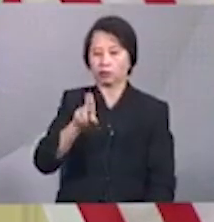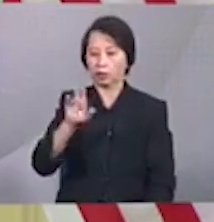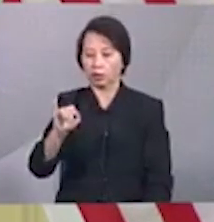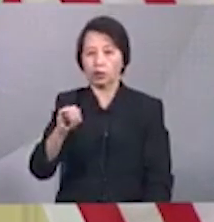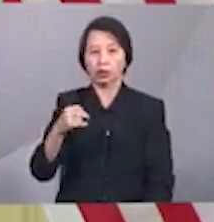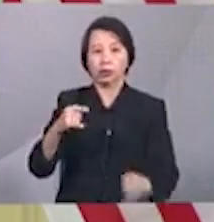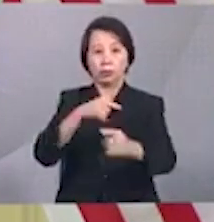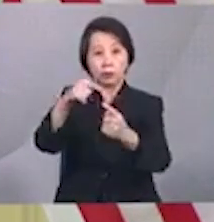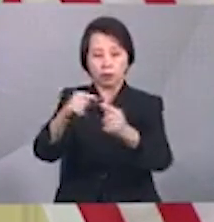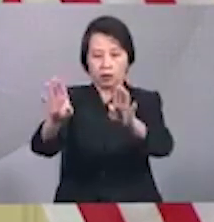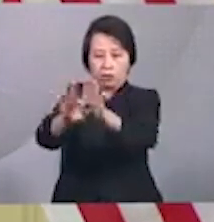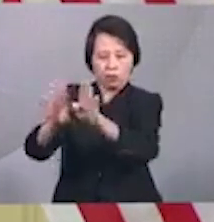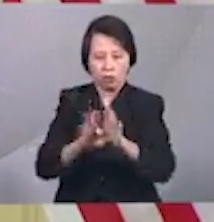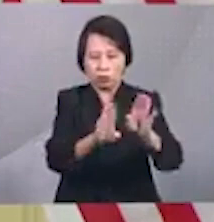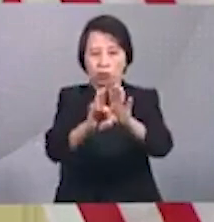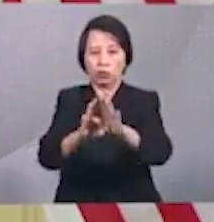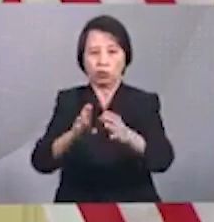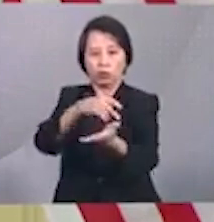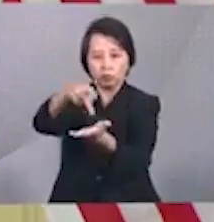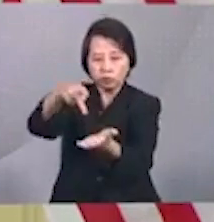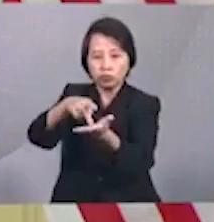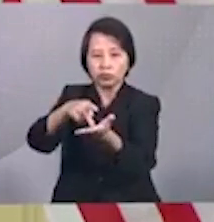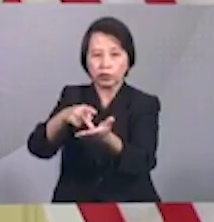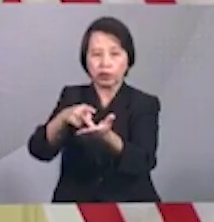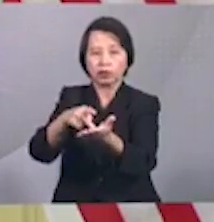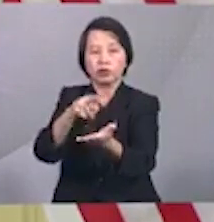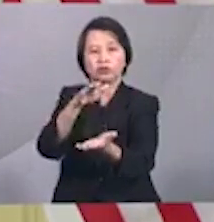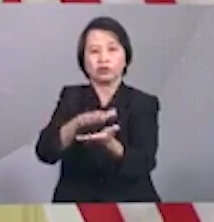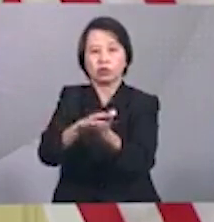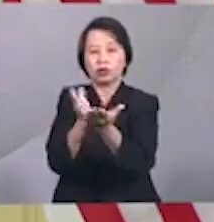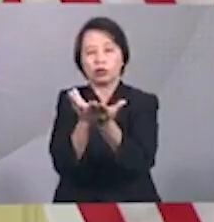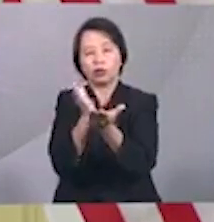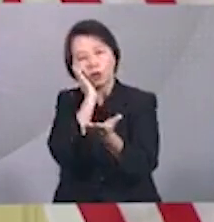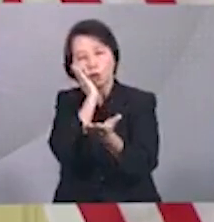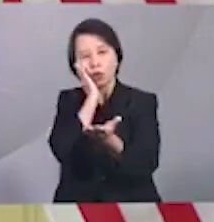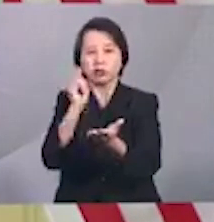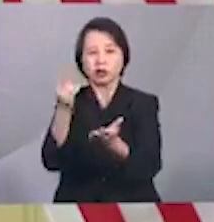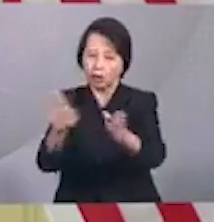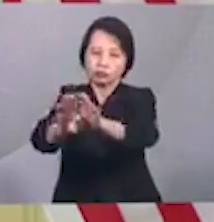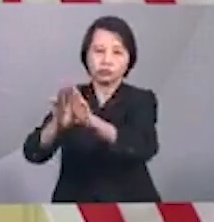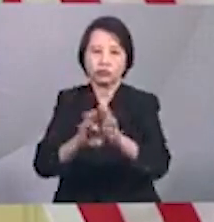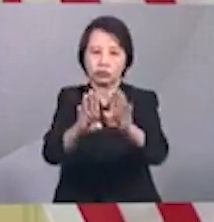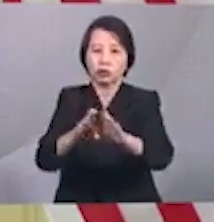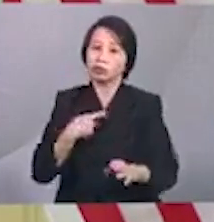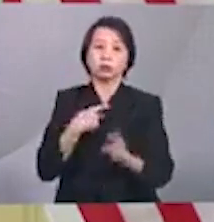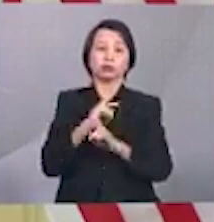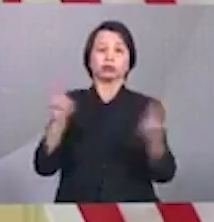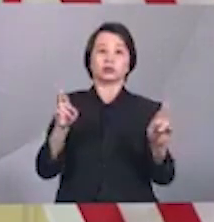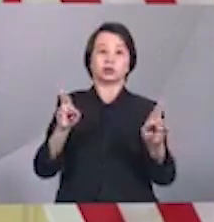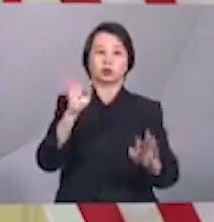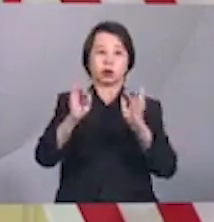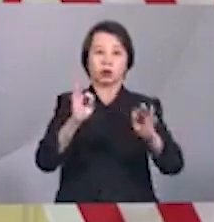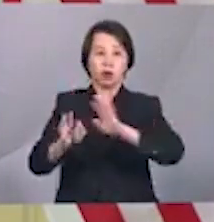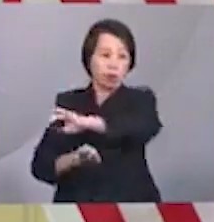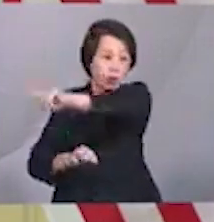Apabila kita lock berdasarkan pusat tahfiz itu saja. Bermakna sekarang ni kita bersedia. Jika ada kawasan, kita tidak lock